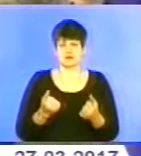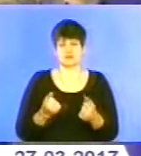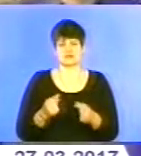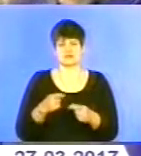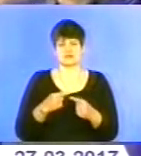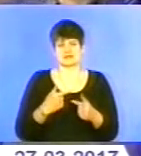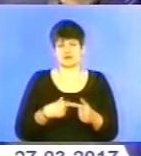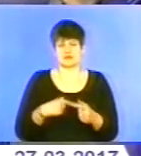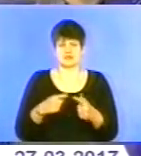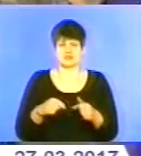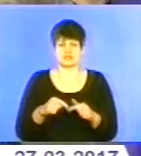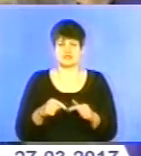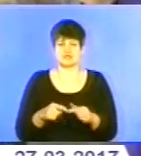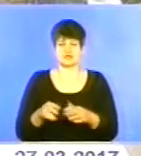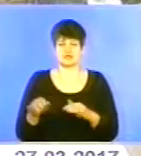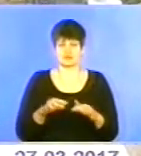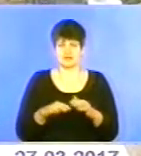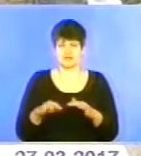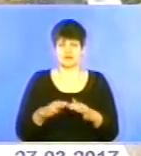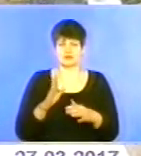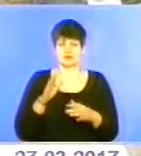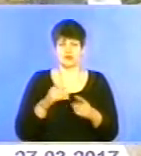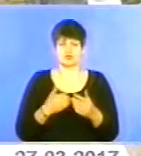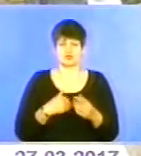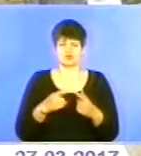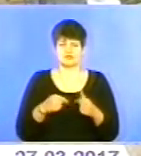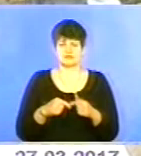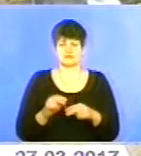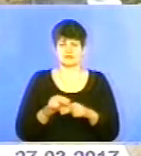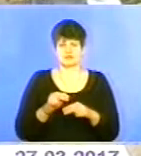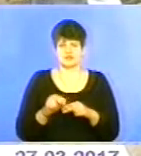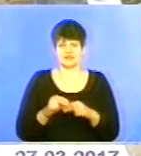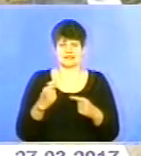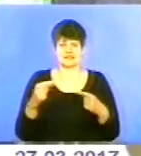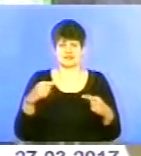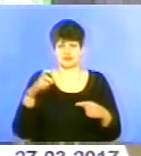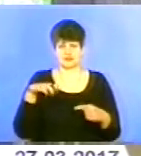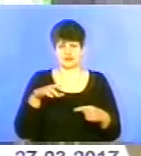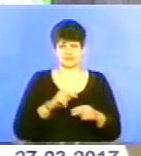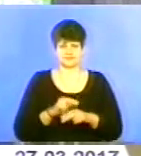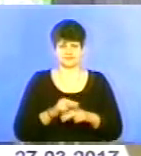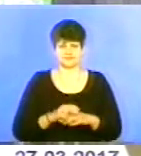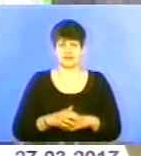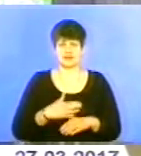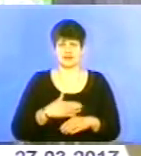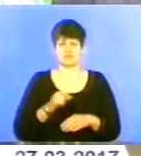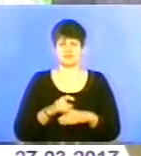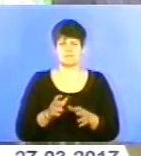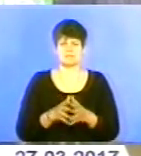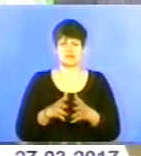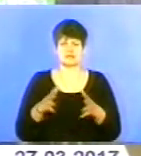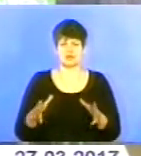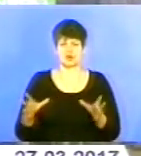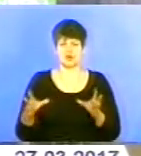організаційну функцію. Серед завдань на перспективу – організувати вишколи за участю експертів з інших країн. Наше завдання – максимально